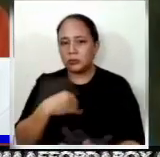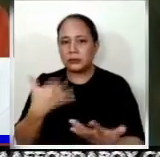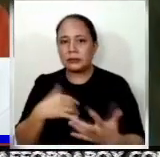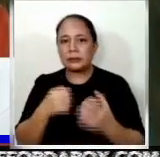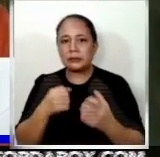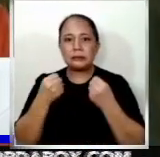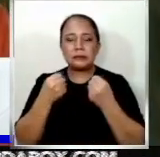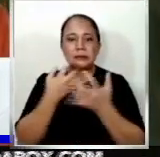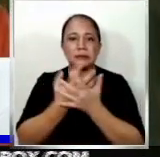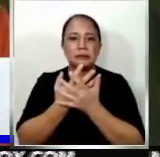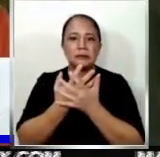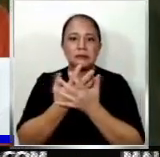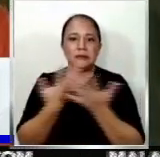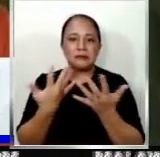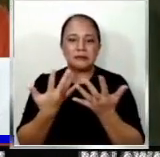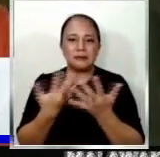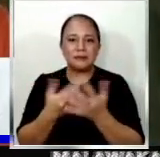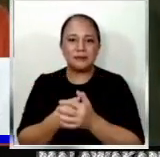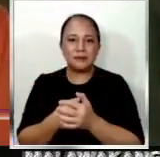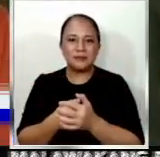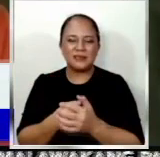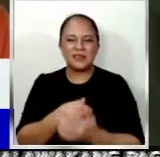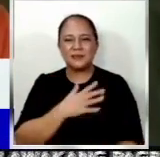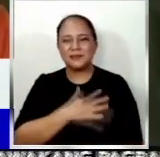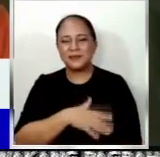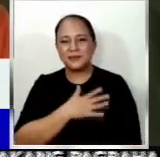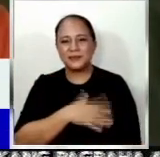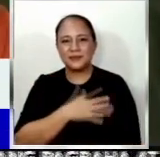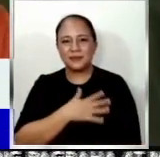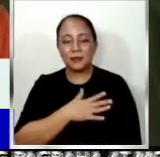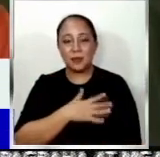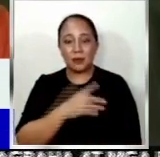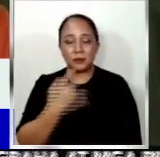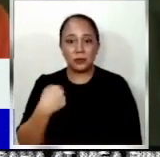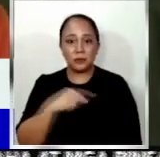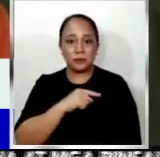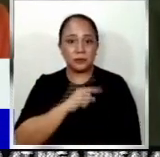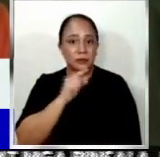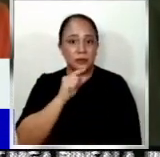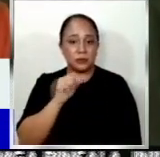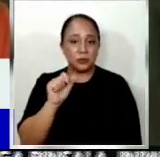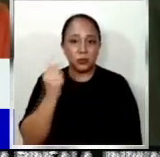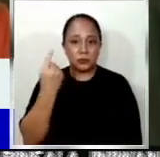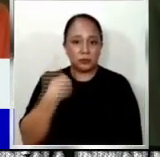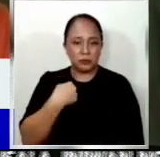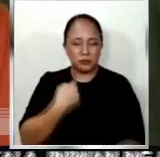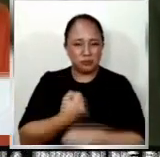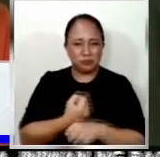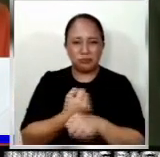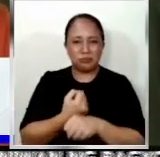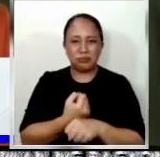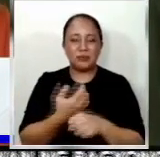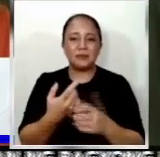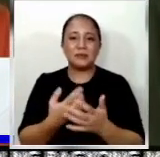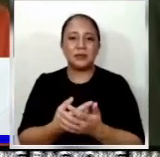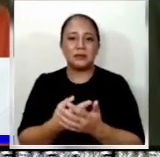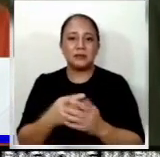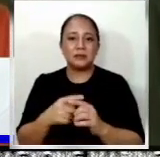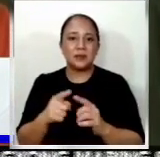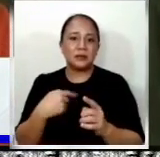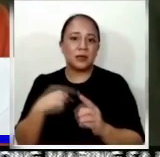Bilibid. Napakasakit po maging sa amin. Hindi lang po kami ang nagdurusa, lalo na po ang aming